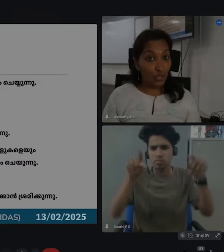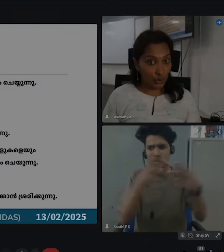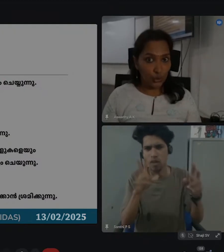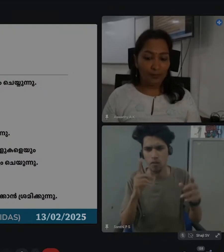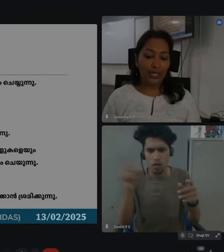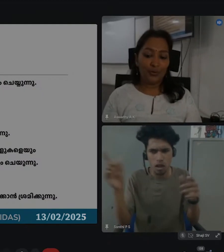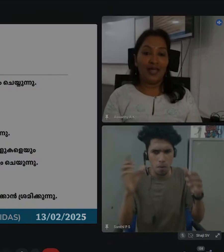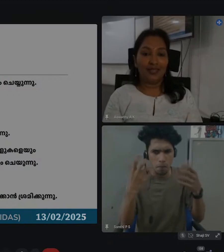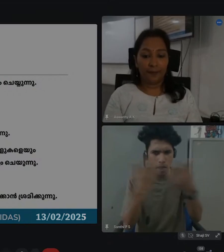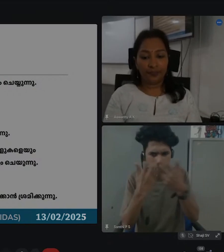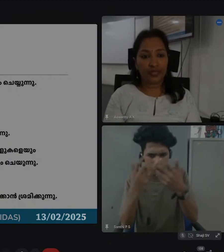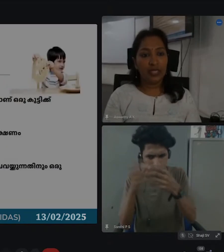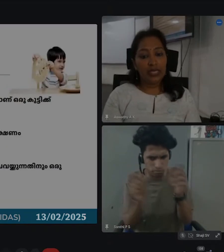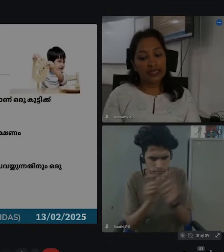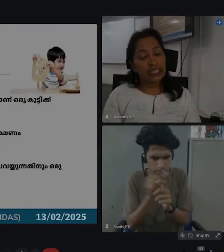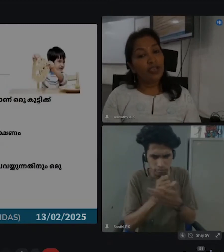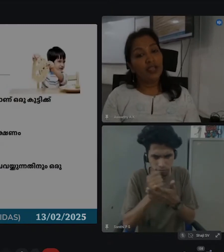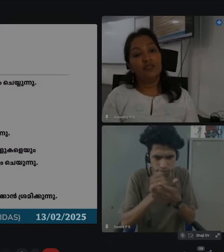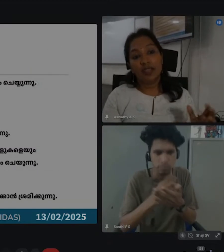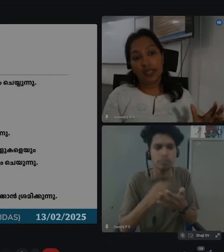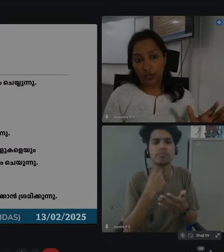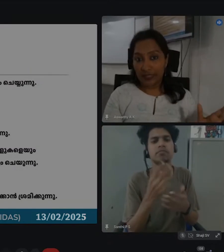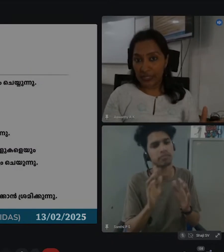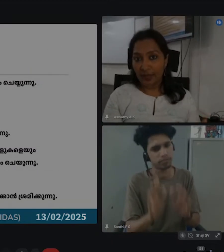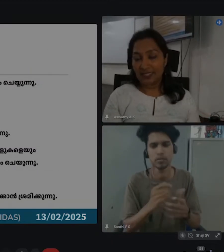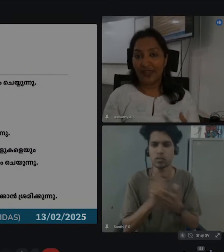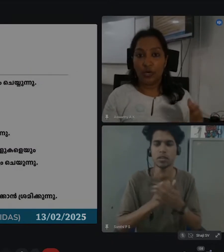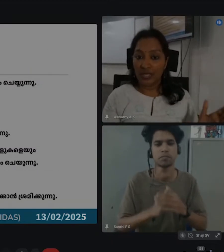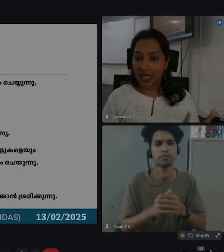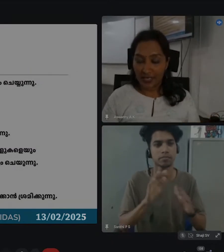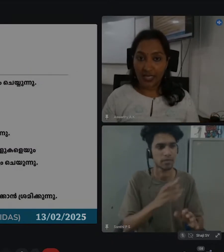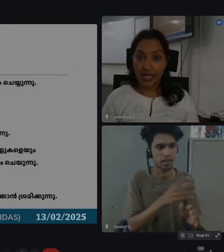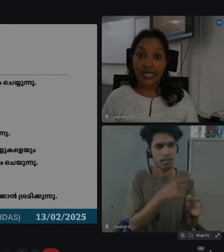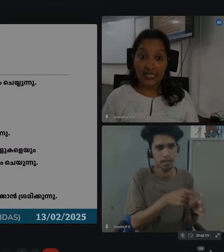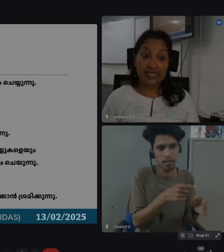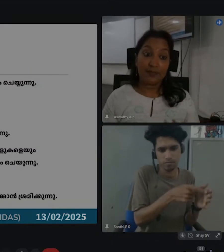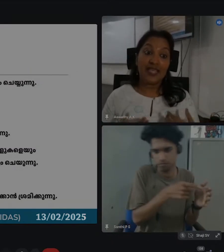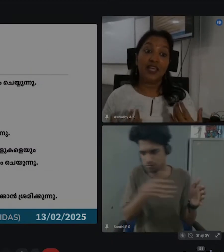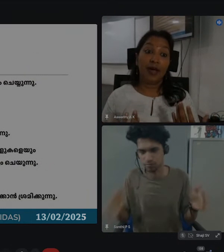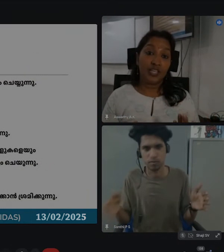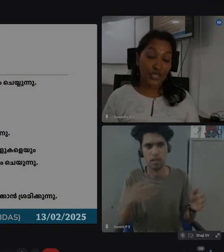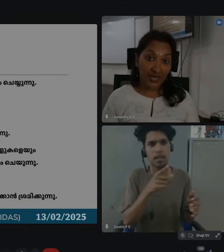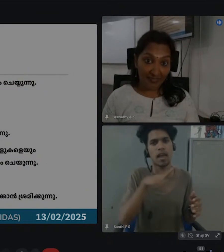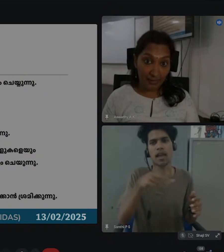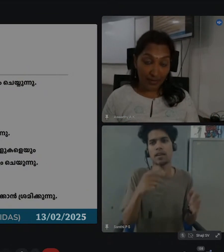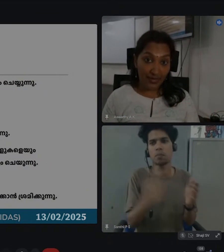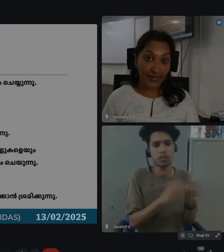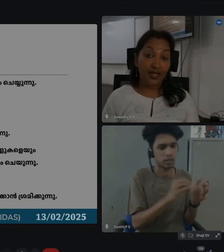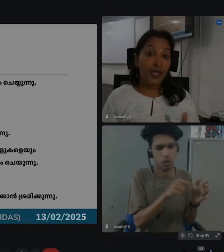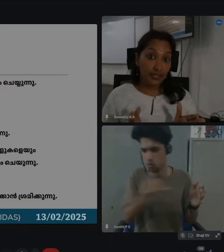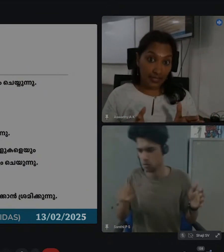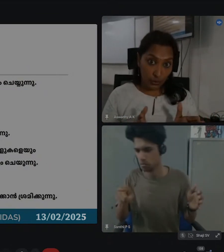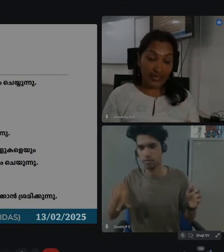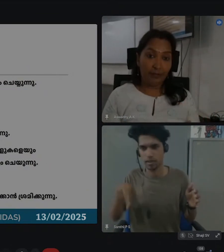നമുക്ക് തോന്നാം ഈ ഒരു പ്രായത്തിൽ. ഇത്രയുമാണ് ഇവരുടെ ഒരു 18 മാസം വരെയുള്ള നാഴികക്കല്ലുകൾ. ഇത് സംസാര ഭാഷയുടെ